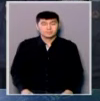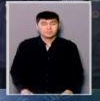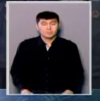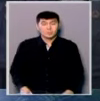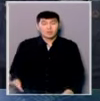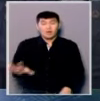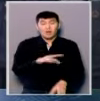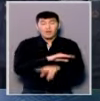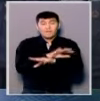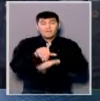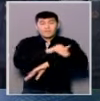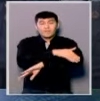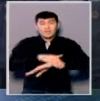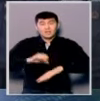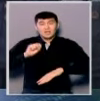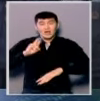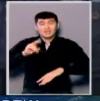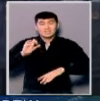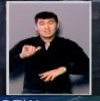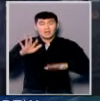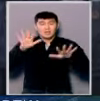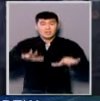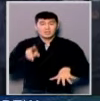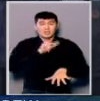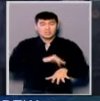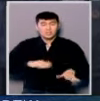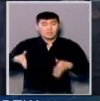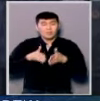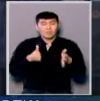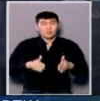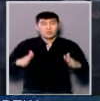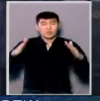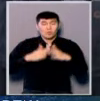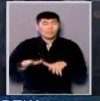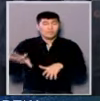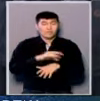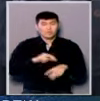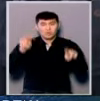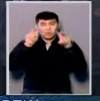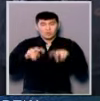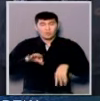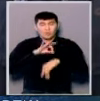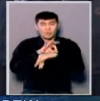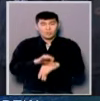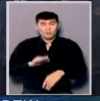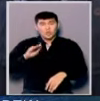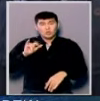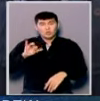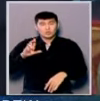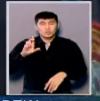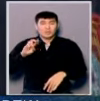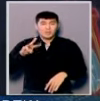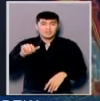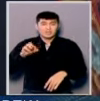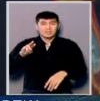Мы полностью осмотрели населенный пункт Аксай, место его работы, дорогу от работы до дома. Поиски велись также в микрорайонах Жылдыз,